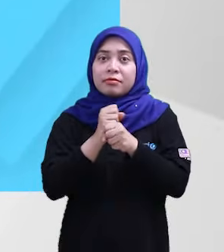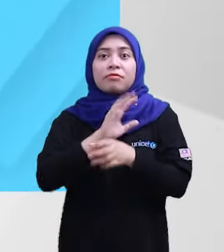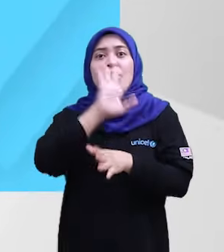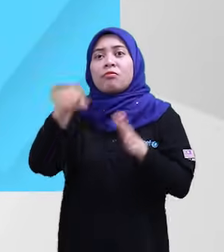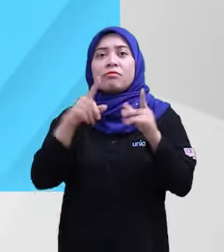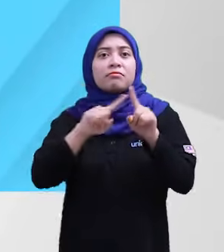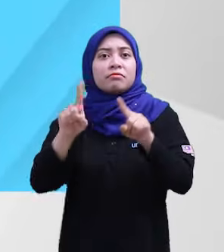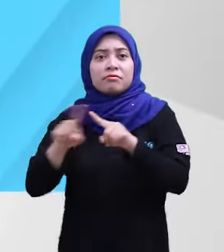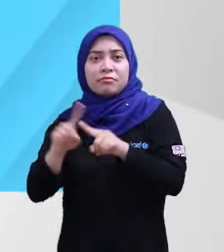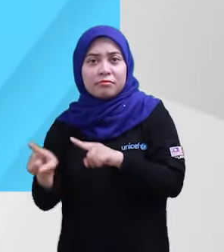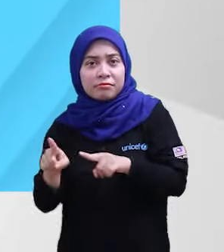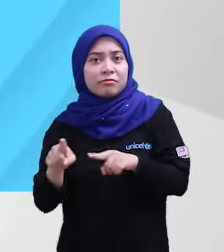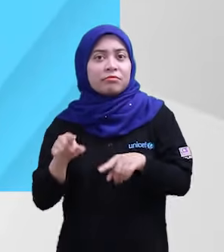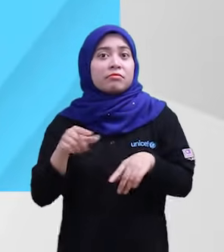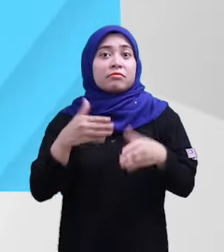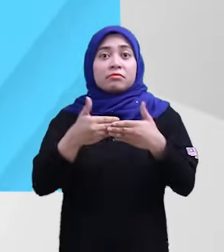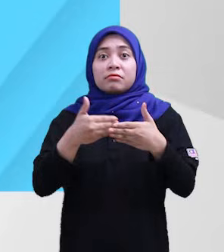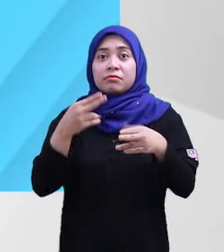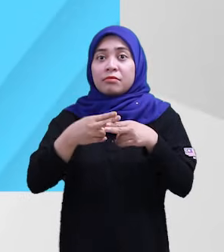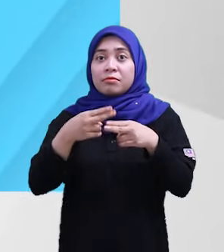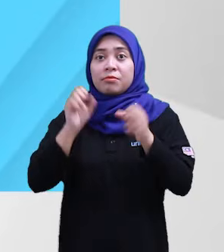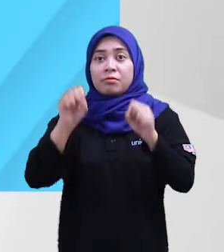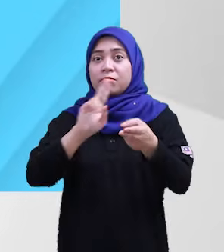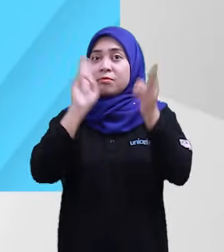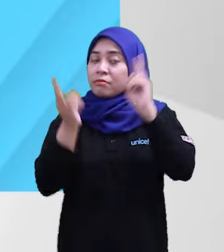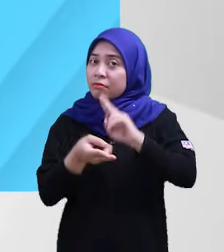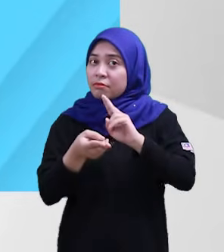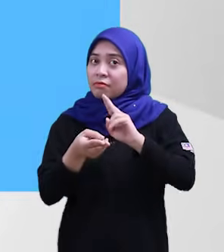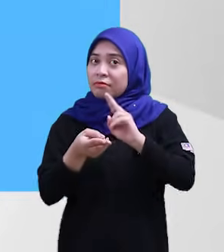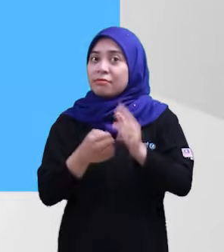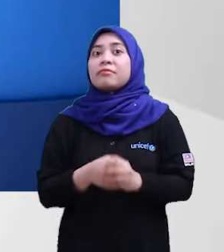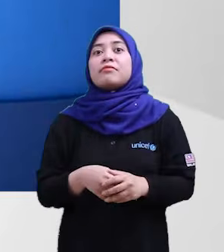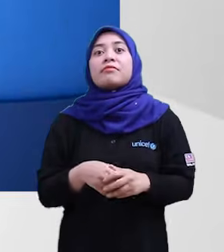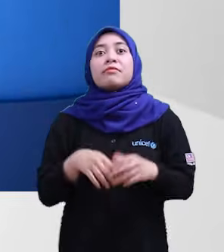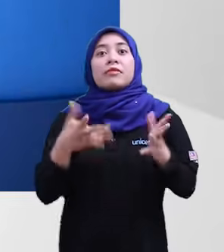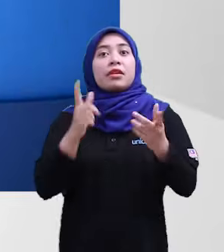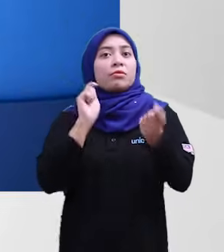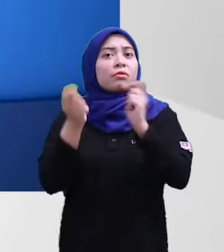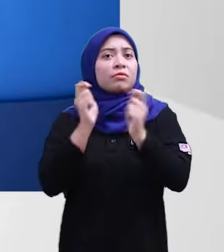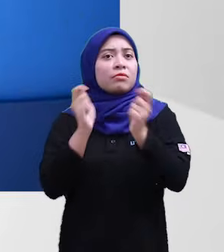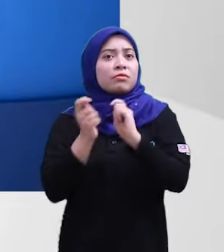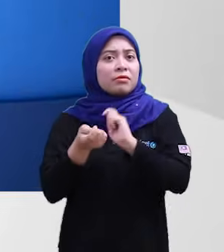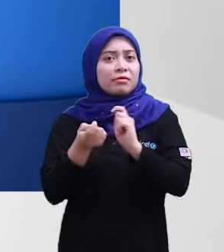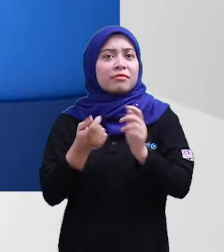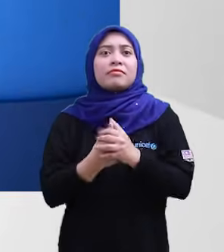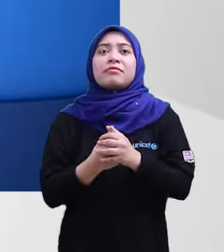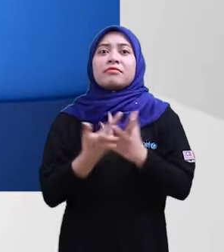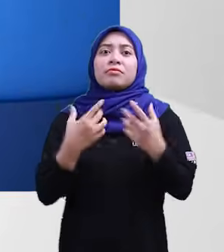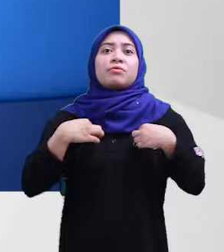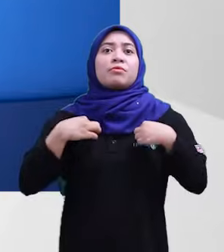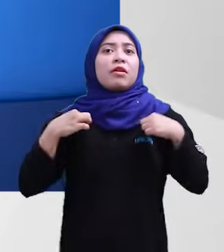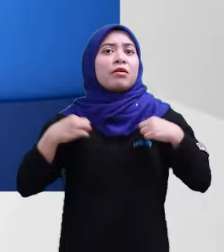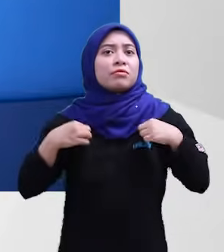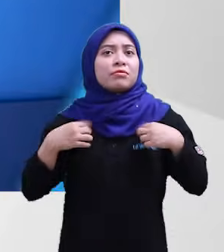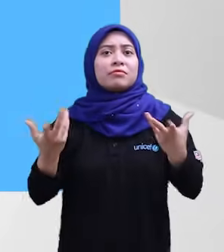dengan menyatakan jenis yang ingin digunakan sebelum nama pemboleh ubah tersebut. Kita boleh bayangkan penukaran ini seperti